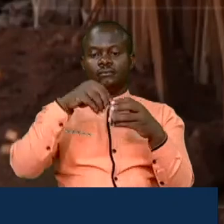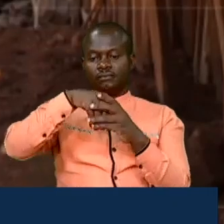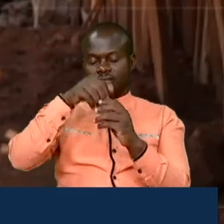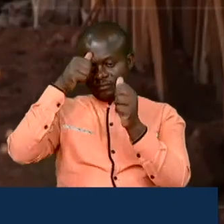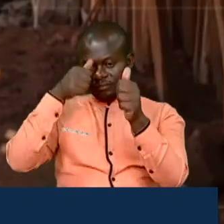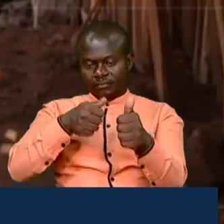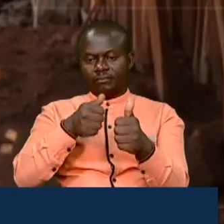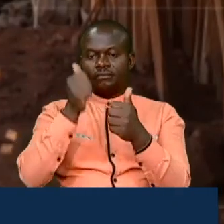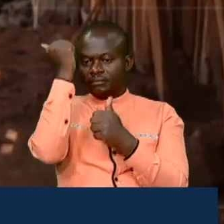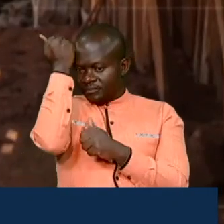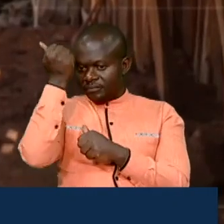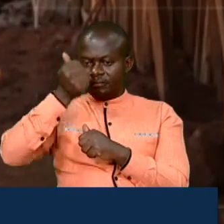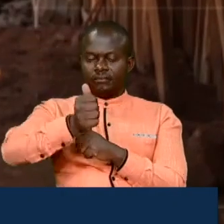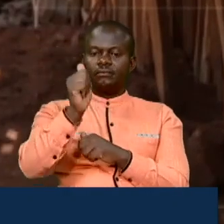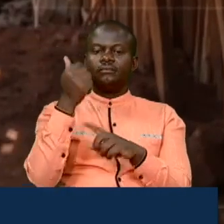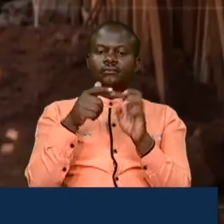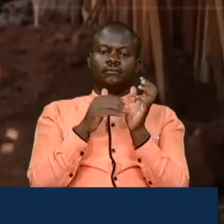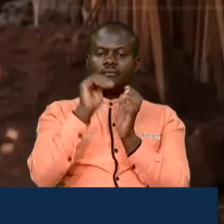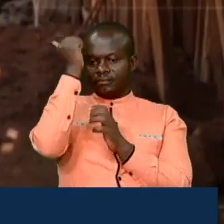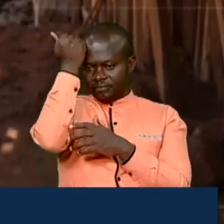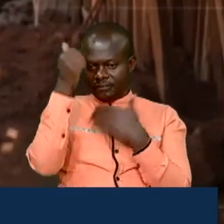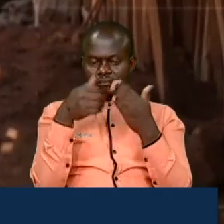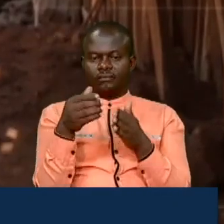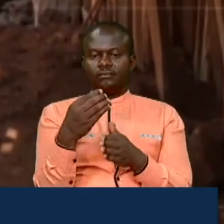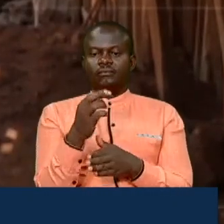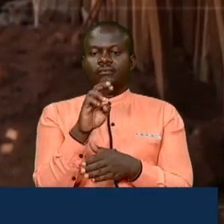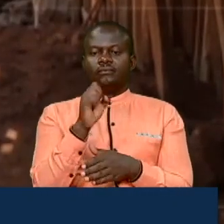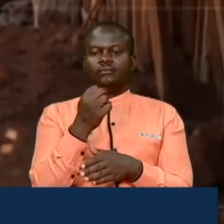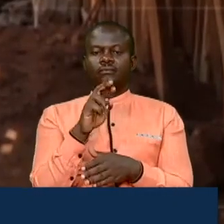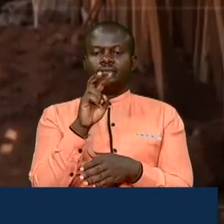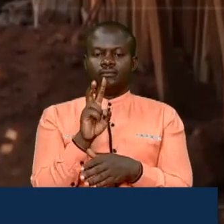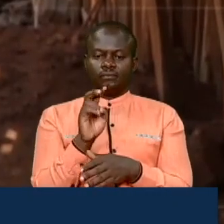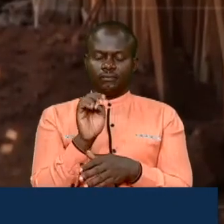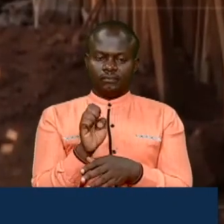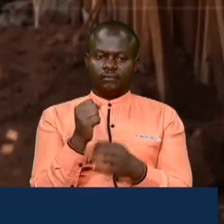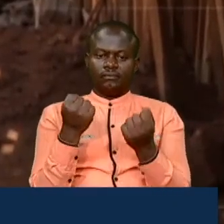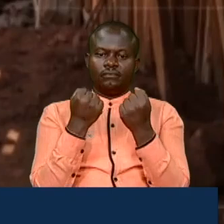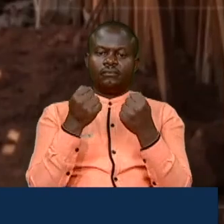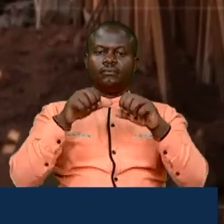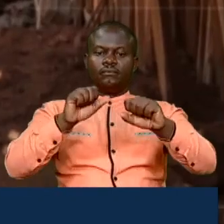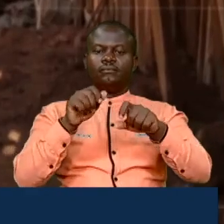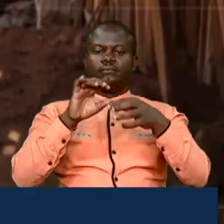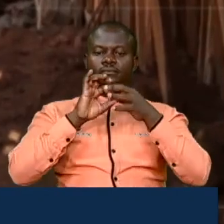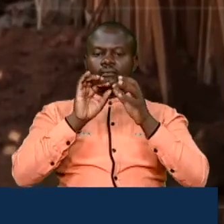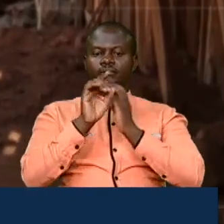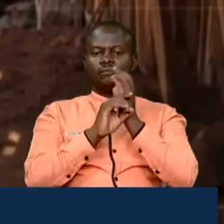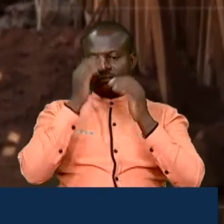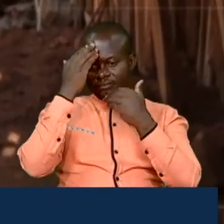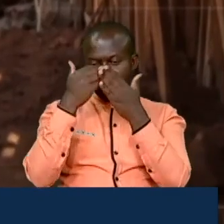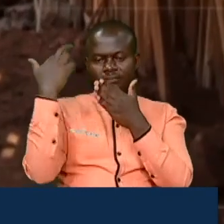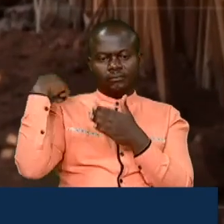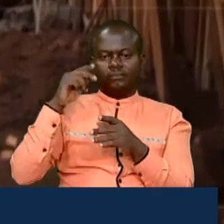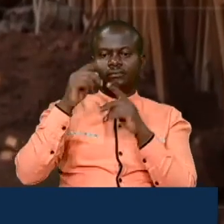bwishingizi bwabo babishingiye, ubwishingizi kampani ya Reserve Force yafashe, ndetse n'ubufatanye n'akarere kuko tureberera abaturage